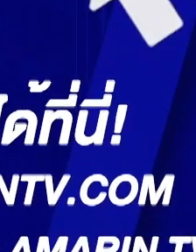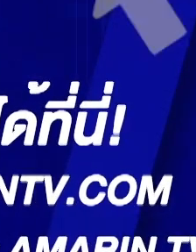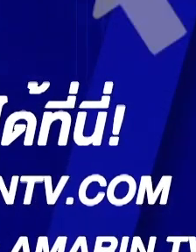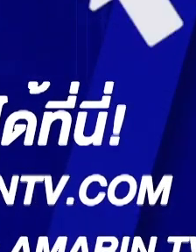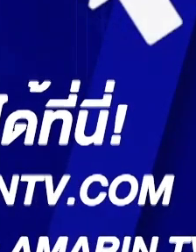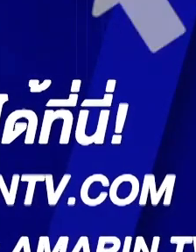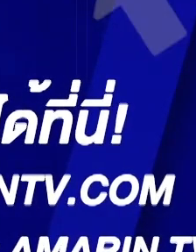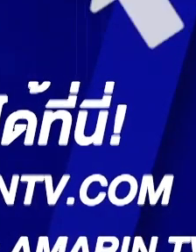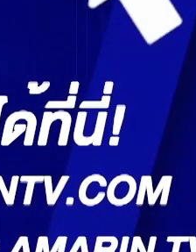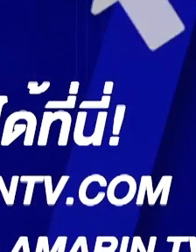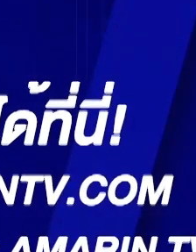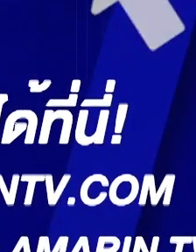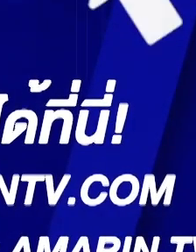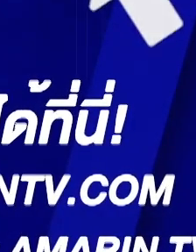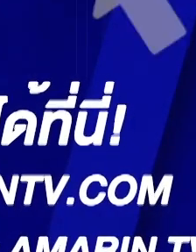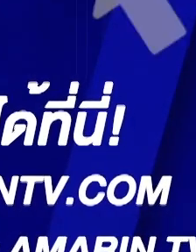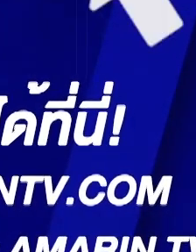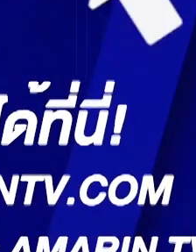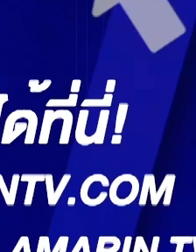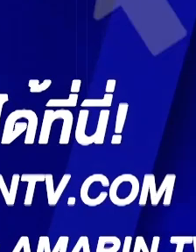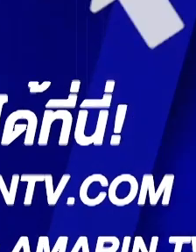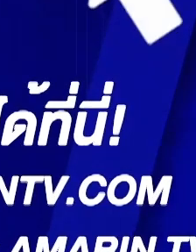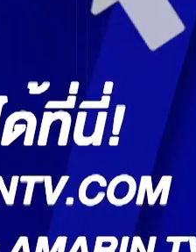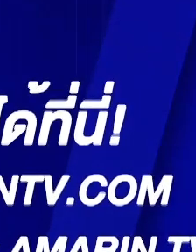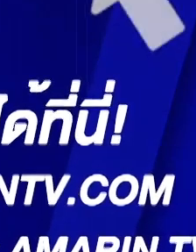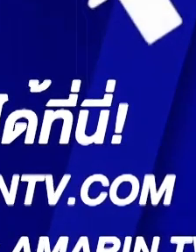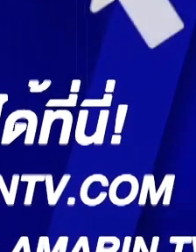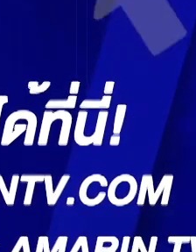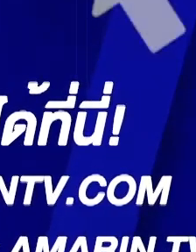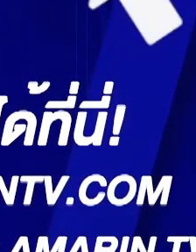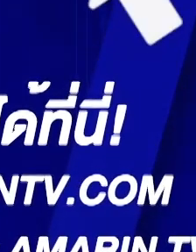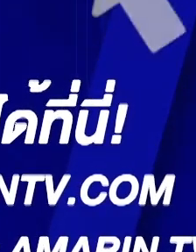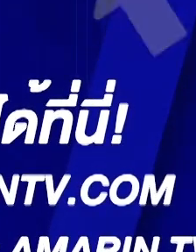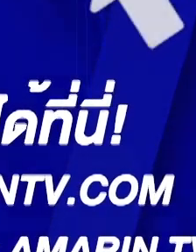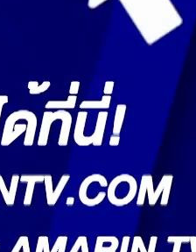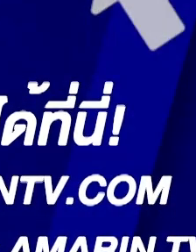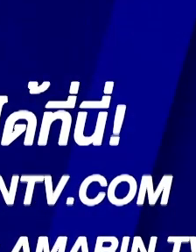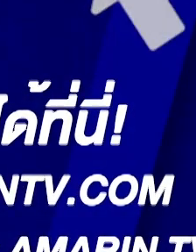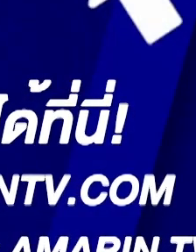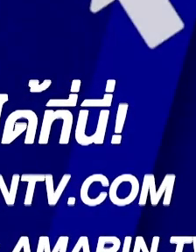แต่เวลา 11:00 น.เป็นต้นไปทางอมรินทร์ทีวี HD ช่อง 34ที่นี่ที่เดียวครับ